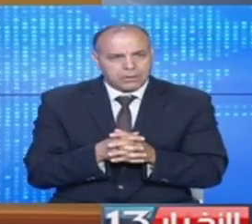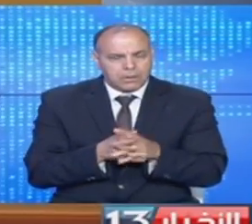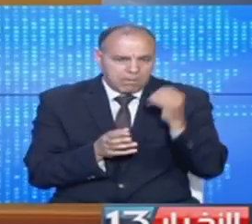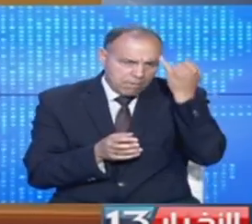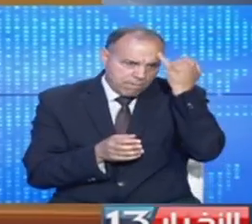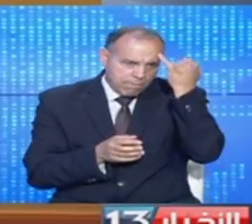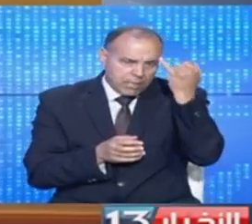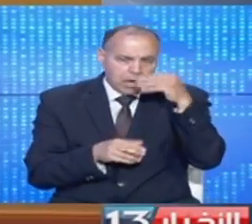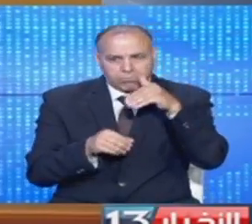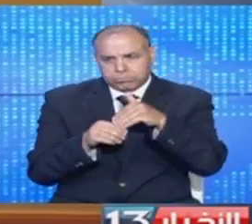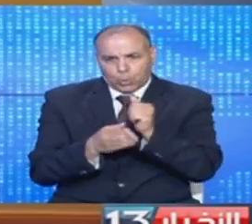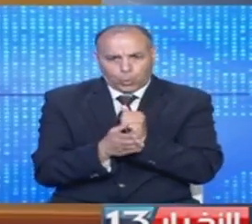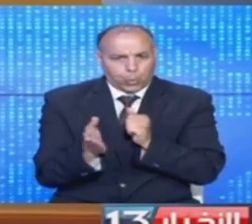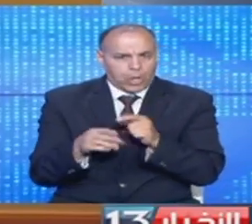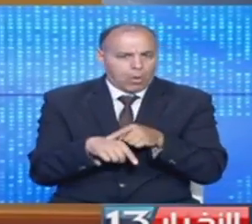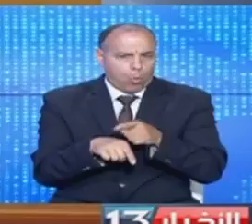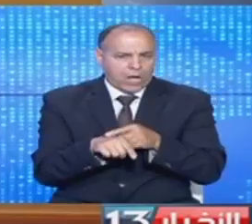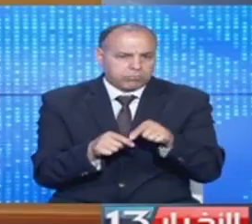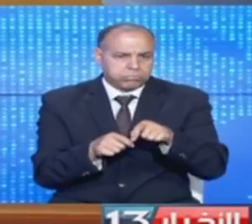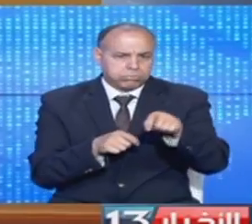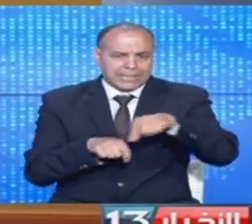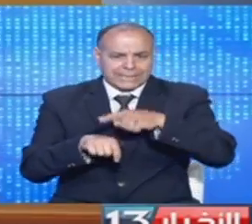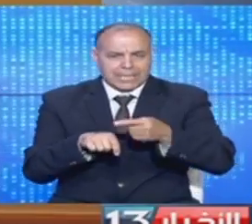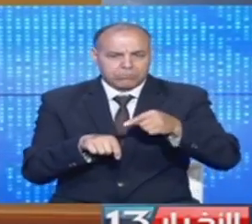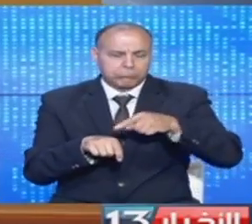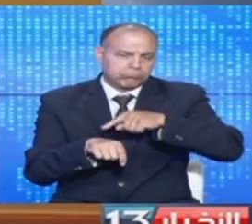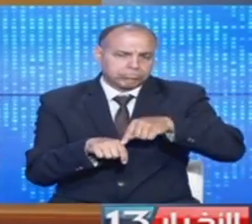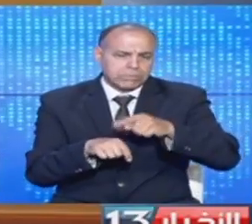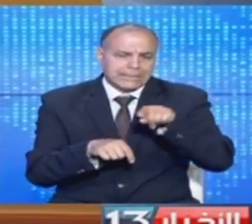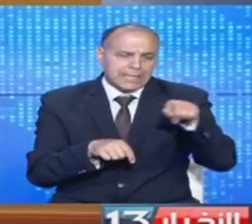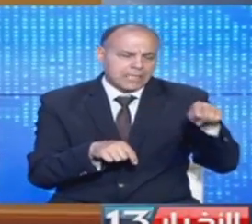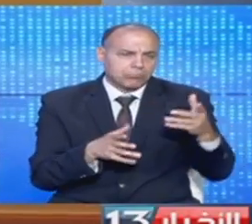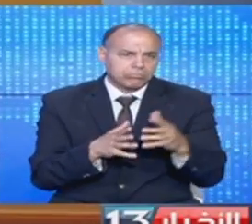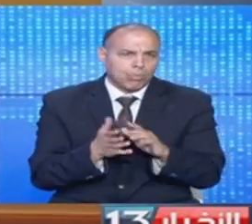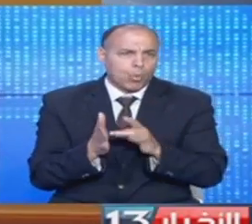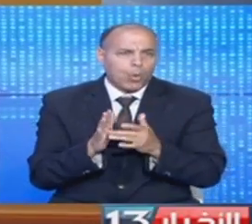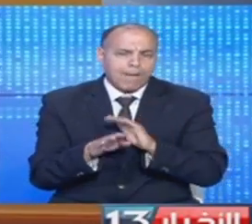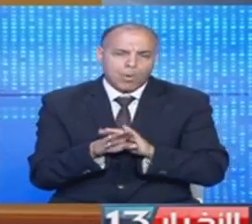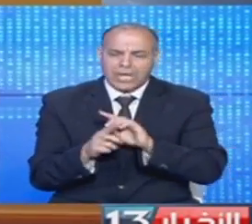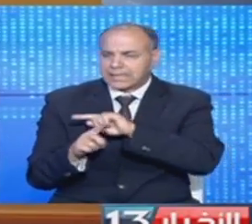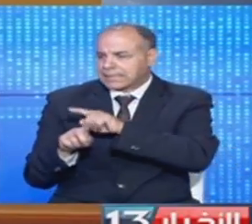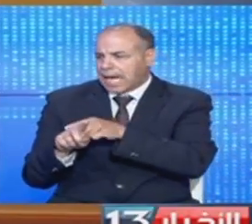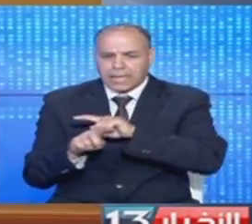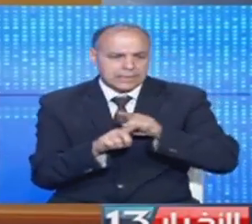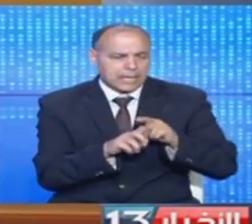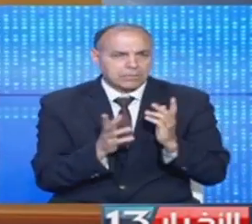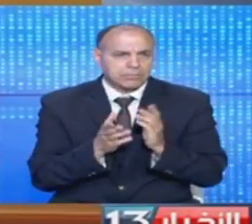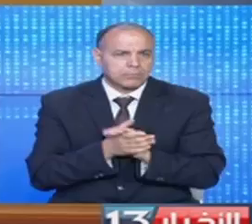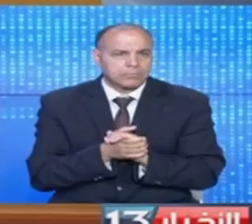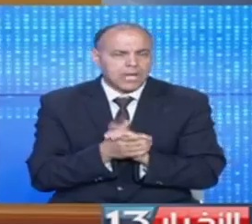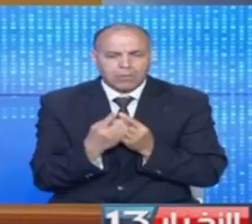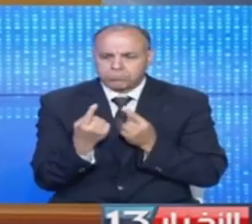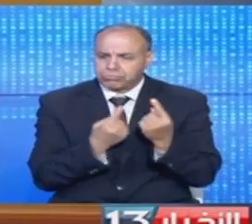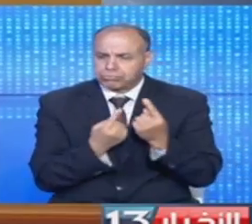سنقترح على التصويت التمديد بساعة ساعة لكل منهما، لكل من الموضوعين، كل موضوعين نمدد